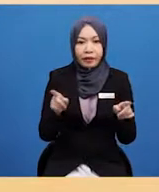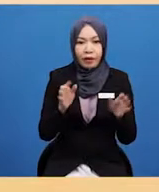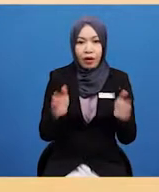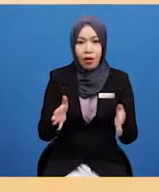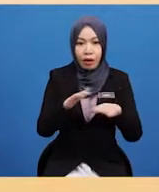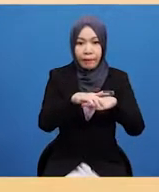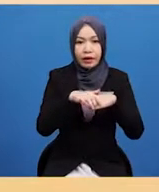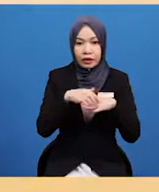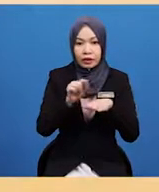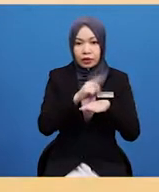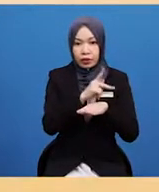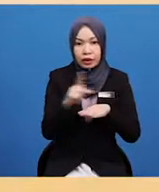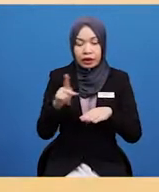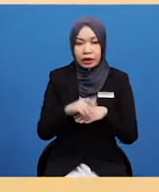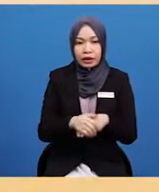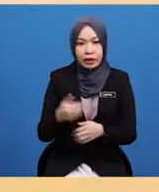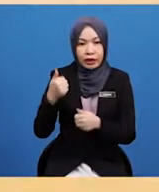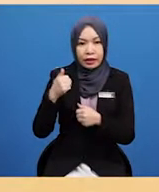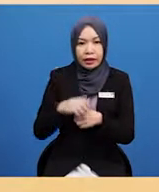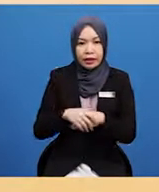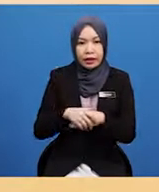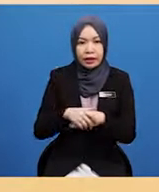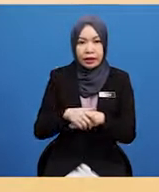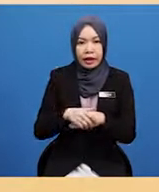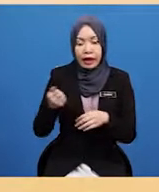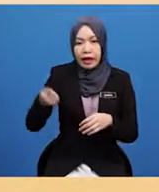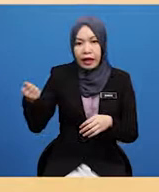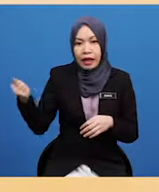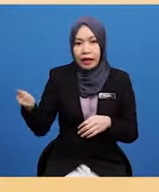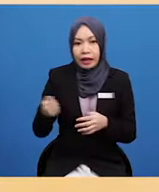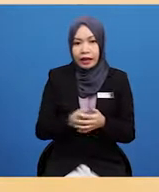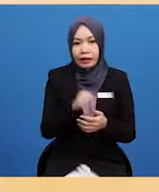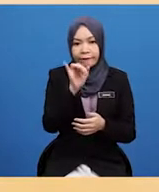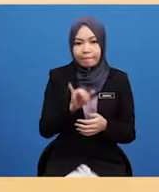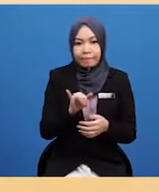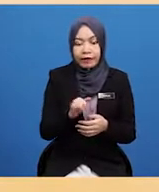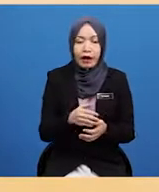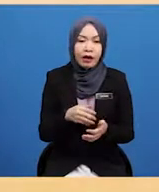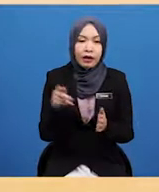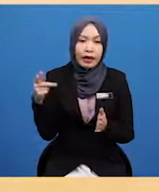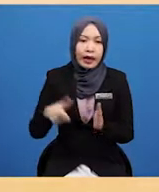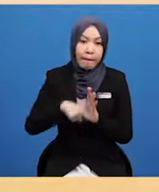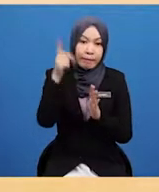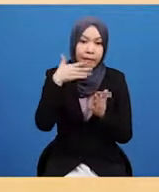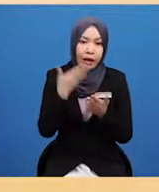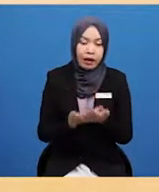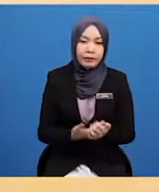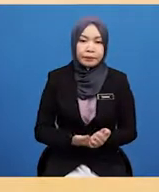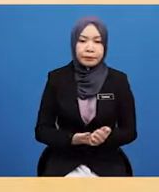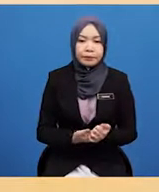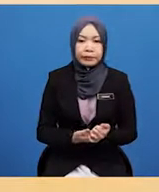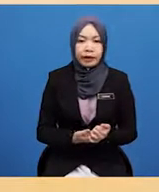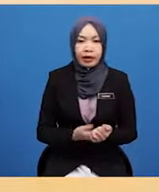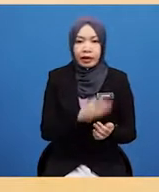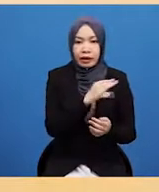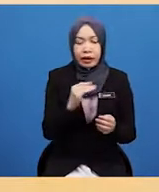Kegagalan seterusnya ialah penentangan tokoh tempatan hanya bersifat setempat. Contohnya,